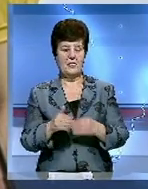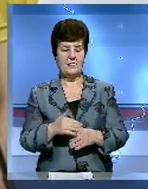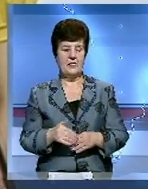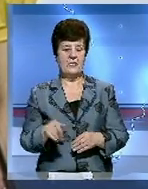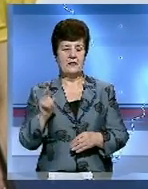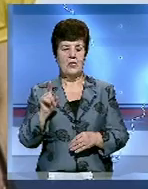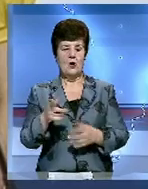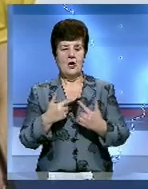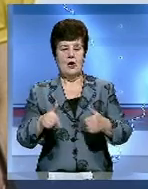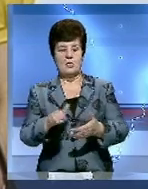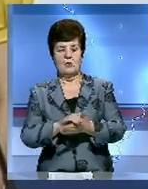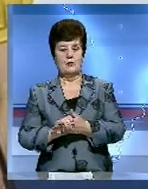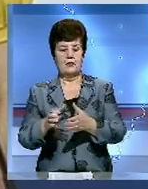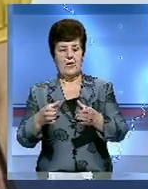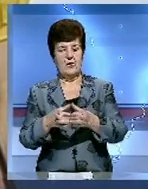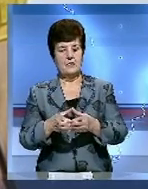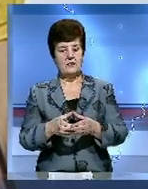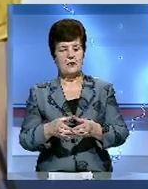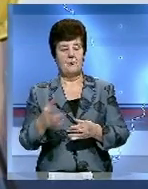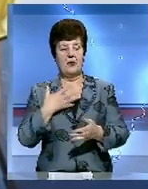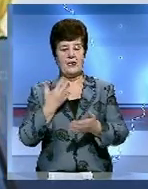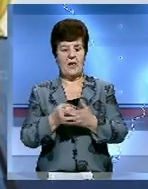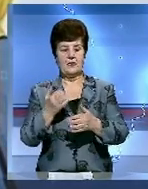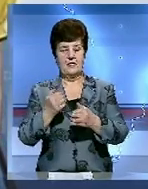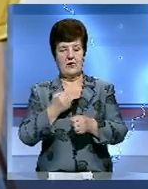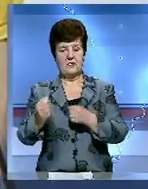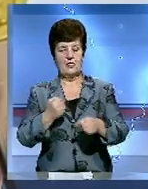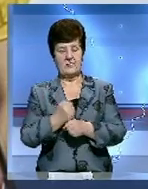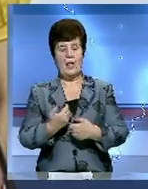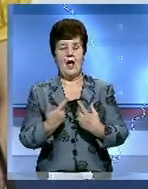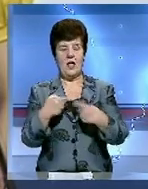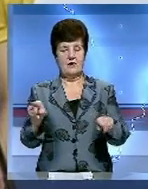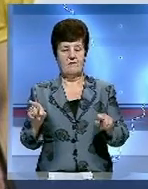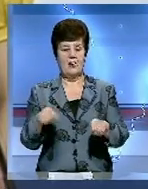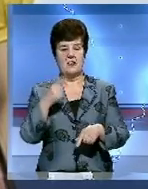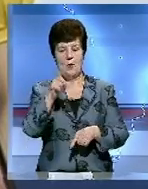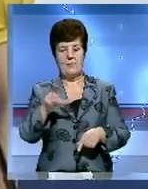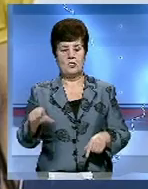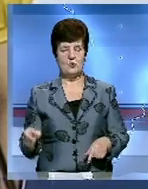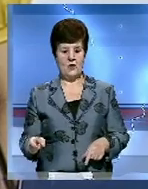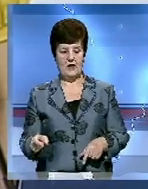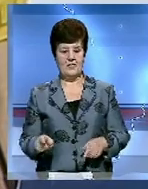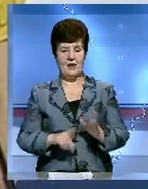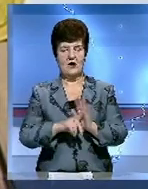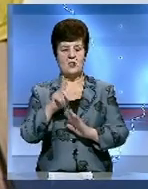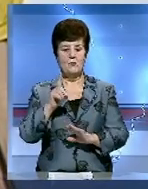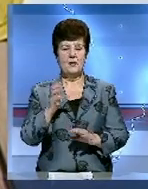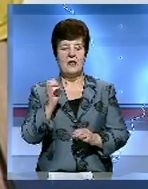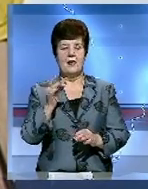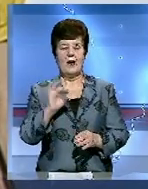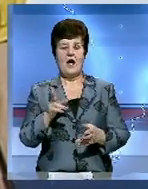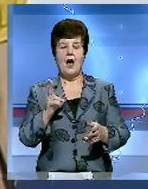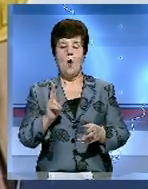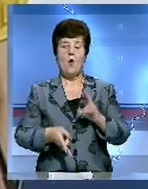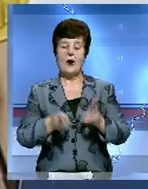socială care are printre angajații săi astfel de persoane. La început era o cantină socială